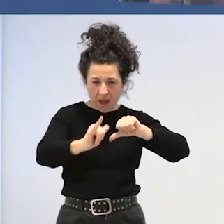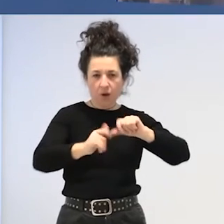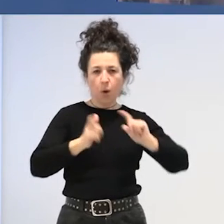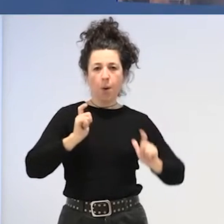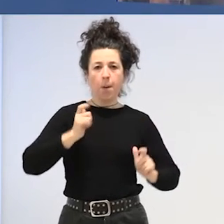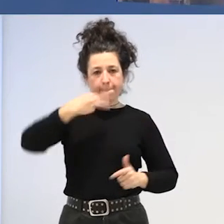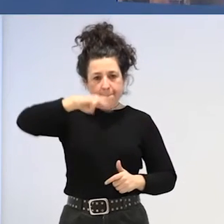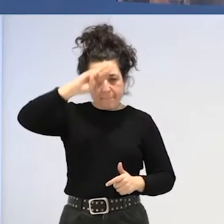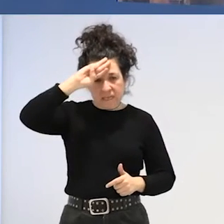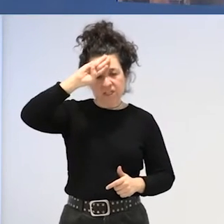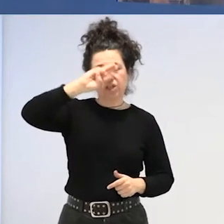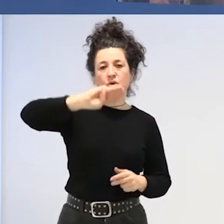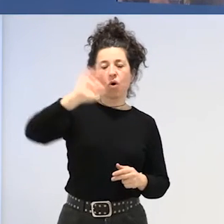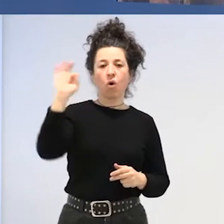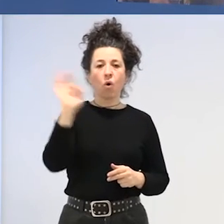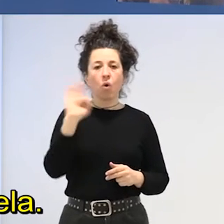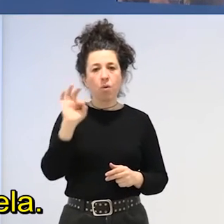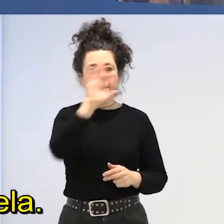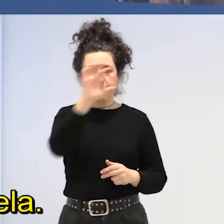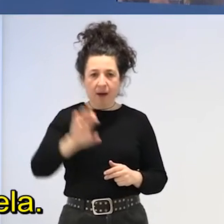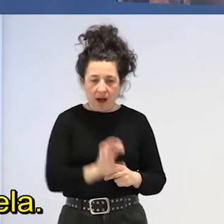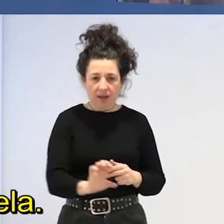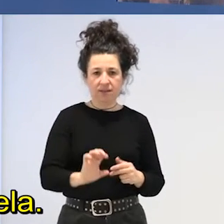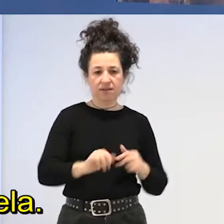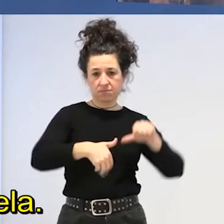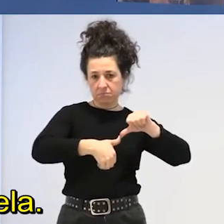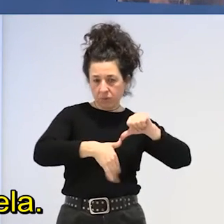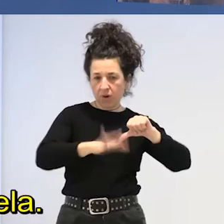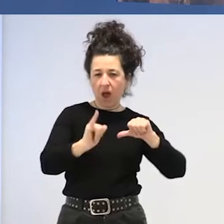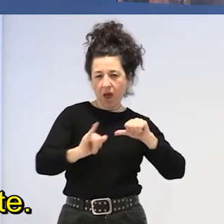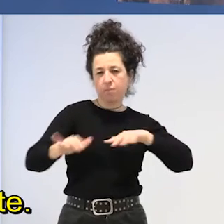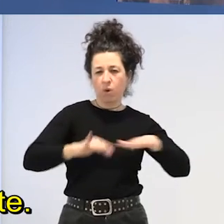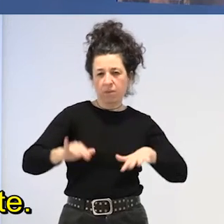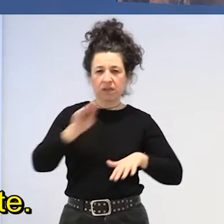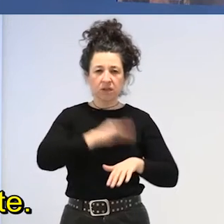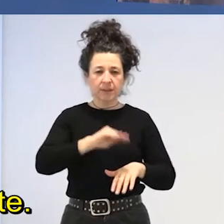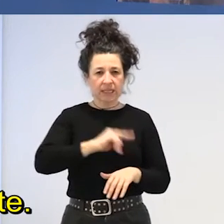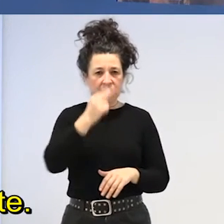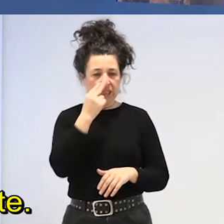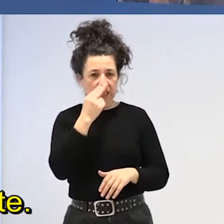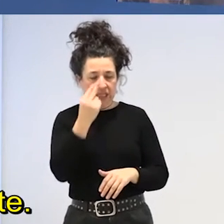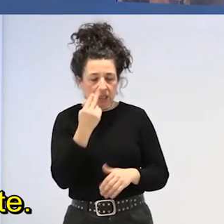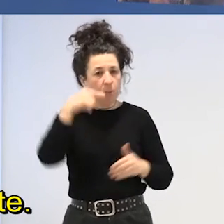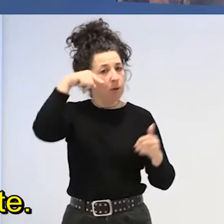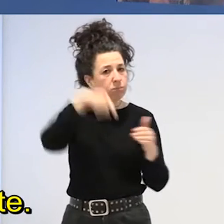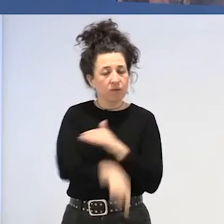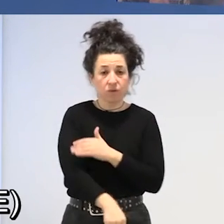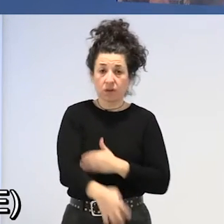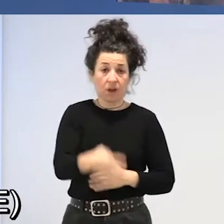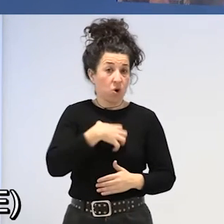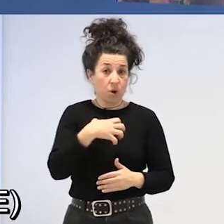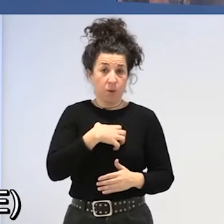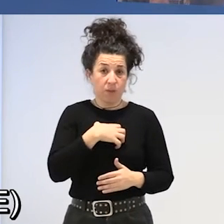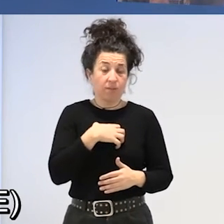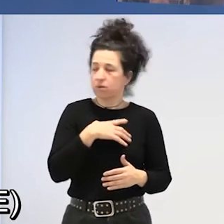eta olako herrietan ere mugimendu interesgarria da. Bai. Ola, ezin dugu asko sakondu, arratez?